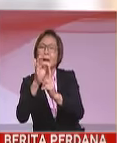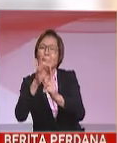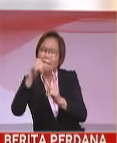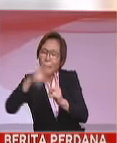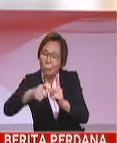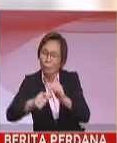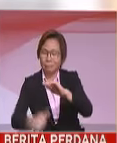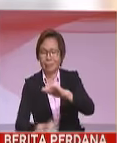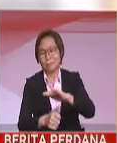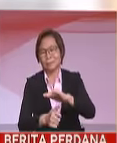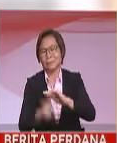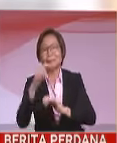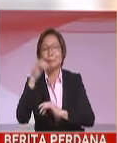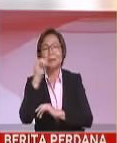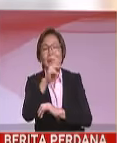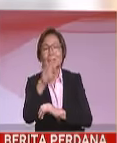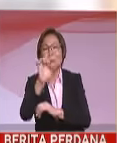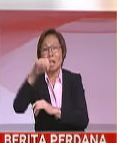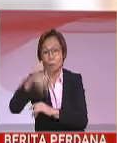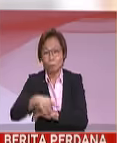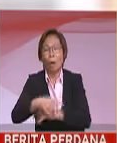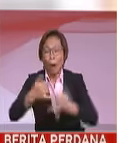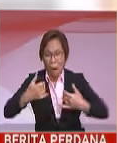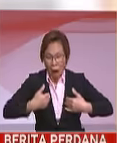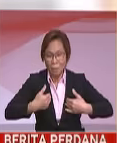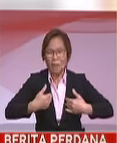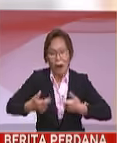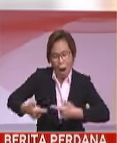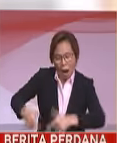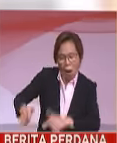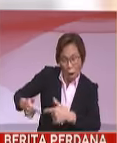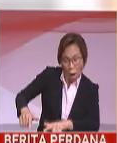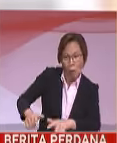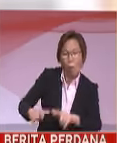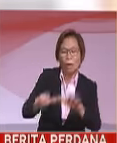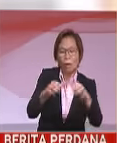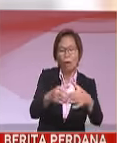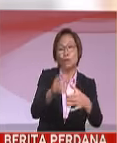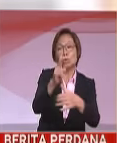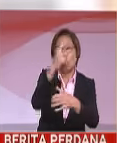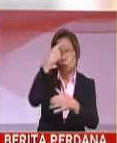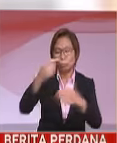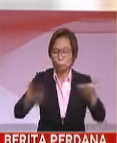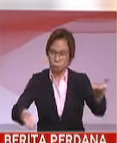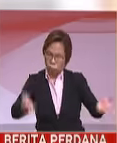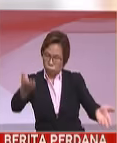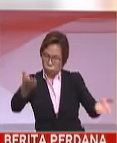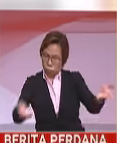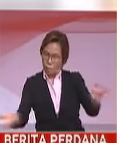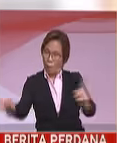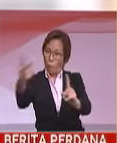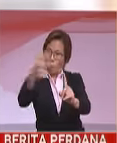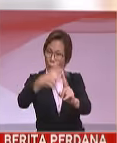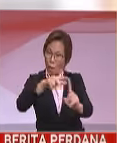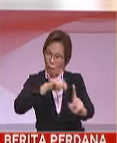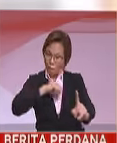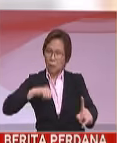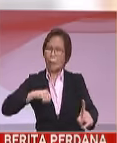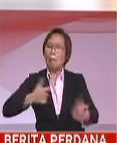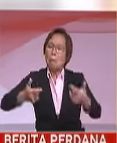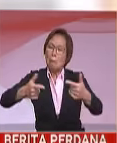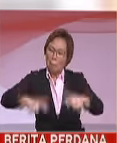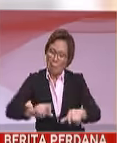asas. Semalam, KWSP menyatakan masih ada ruang di bawah kategori 2 untuk mempertimbangkan permohonan ahli yang